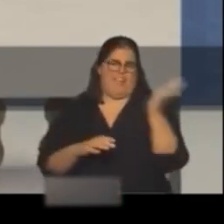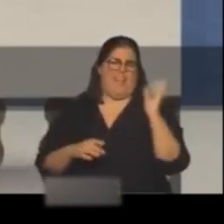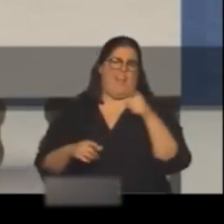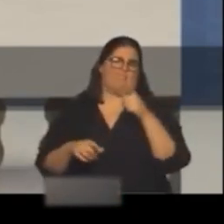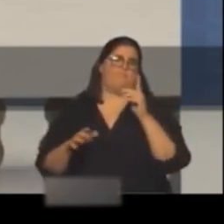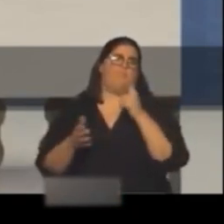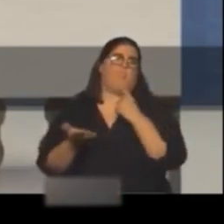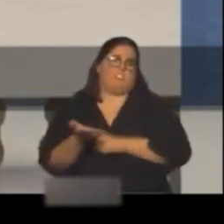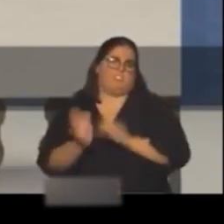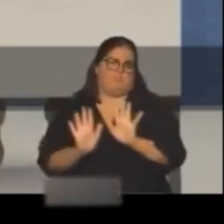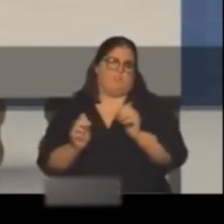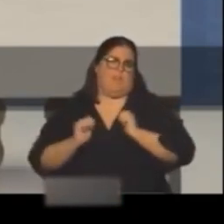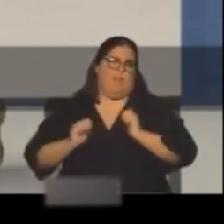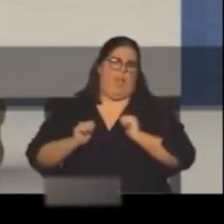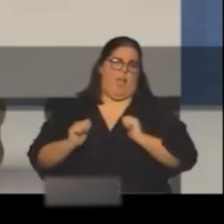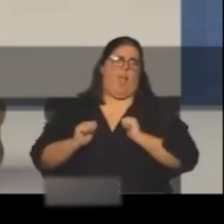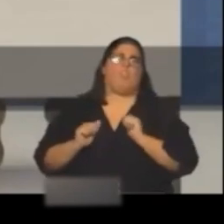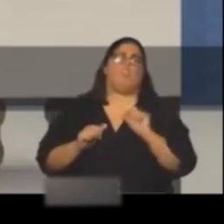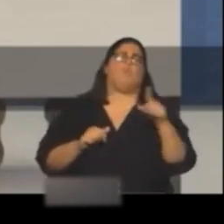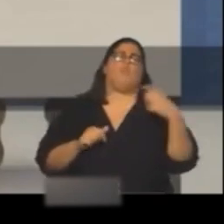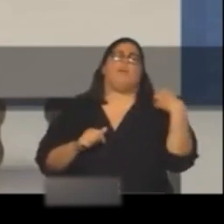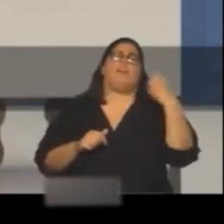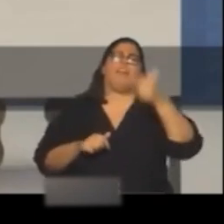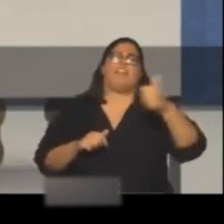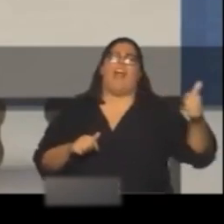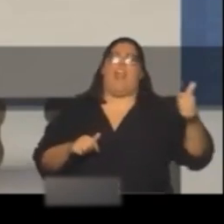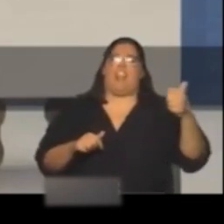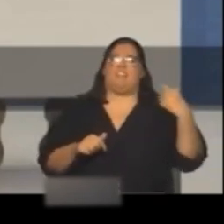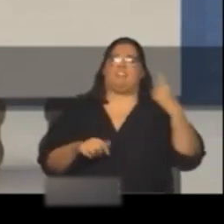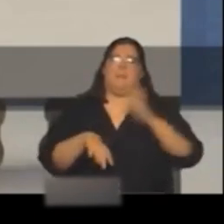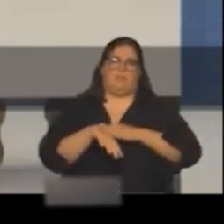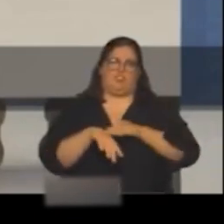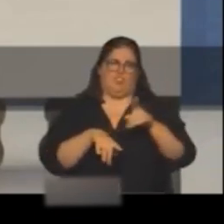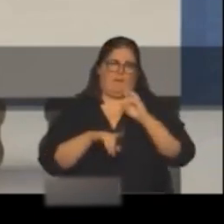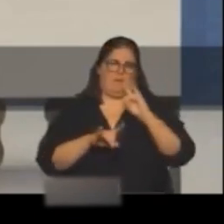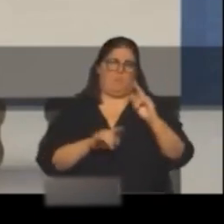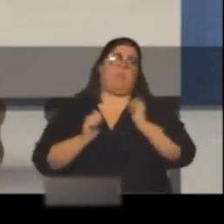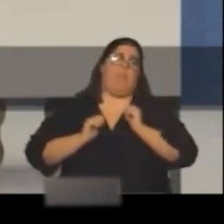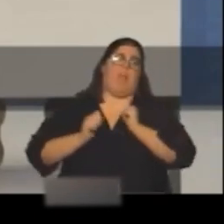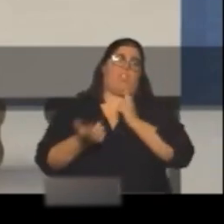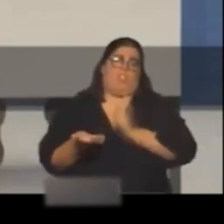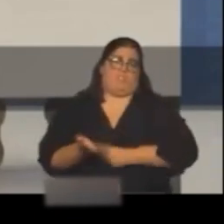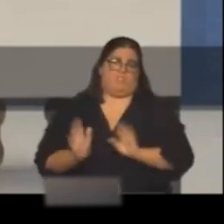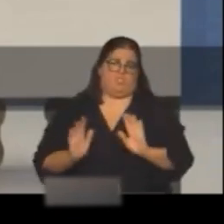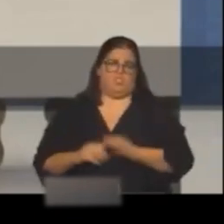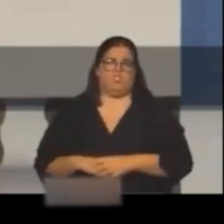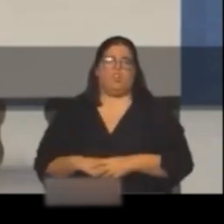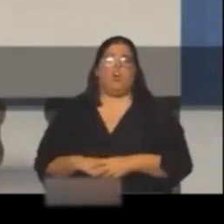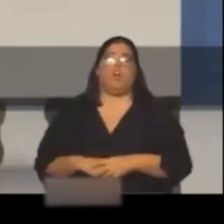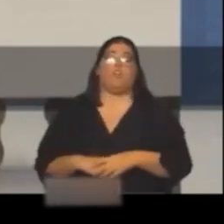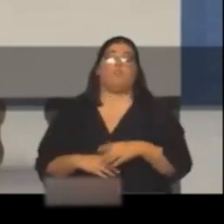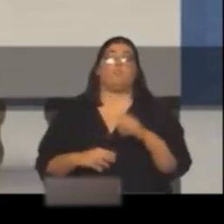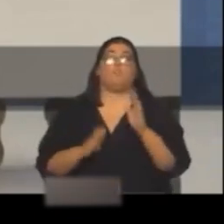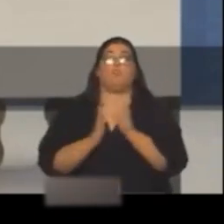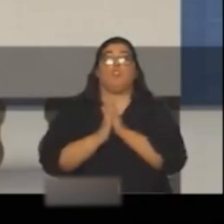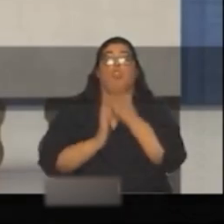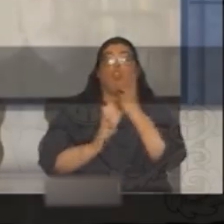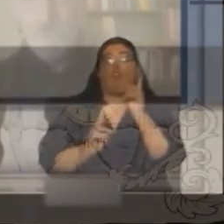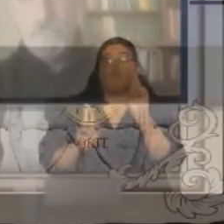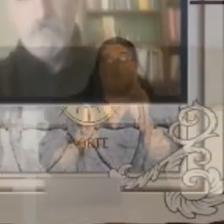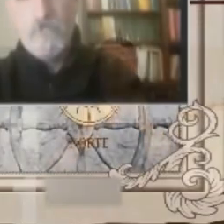генерала Залужного і його колегами, генералам по напрямках АТУ ОСУ. Вот. Як тільки буде Божья